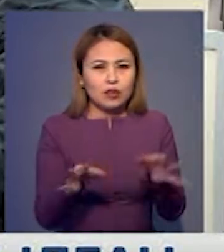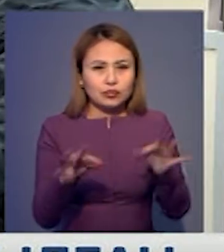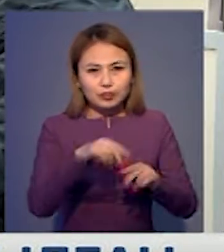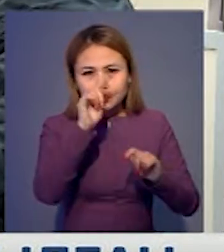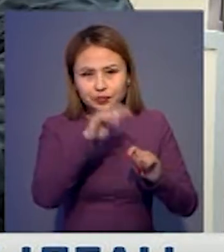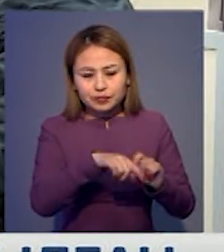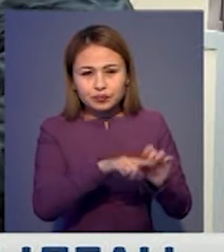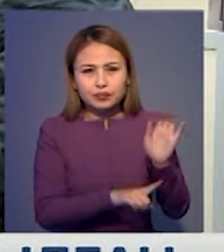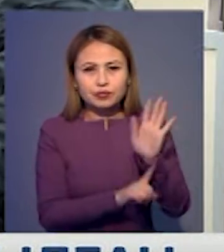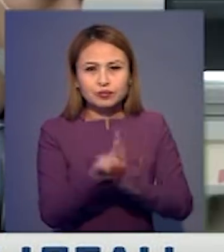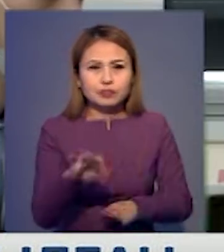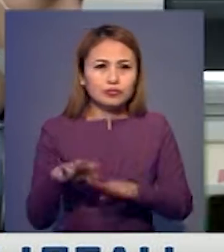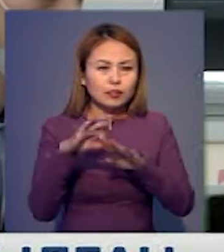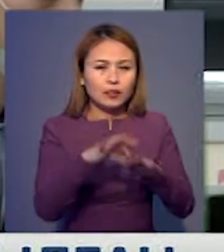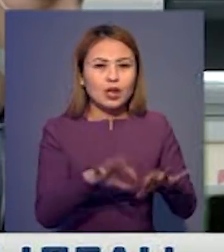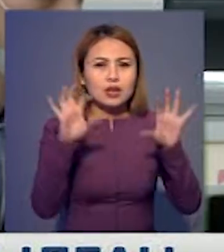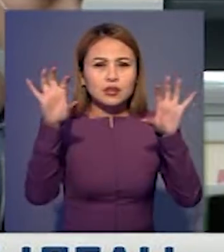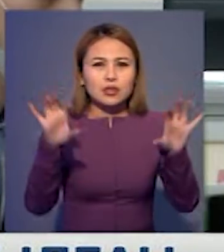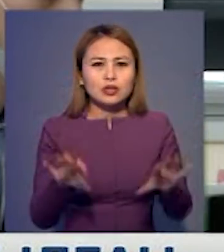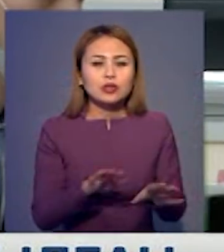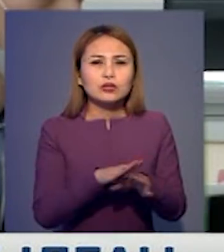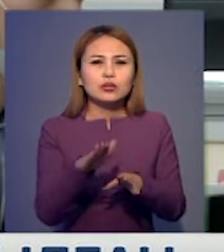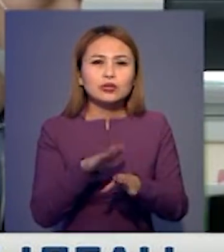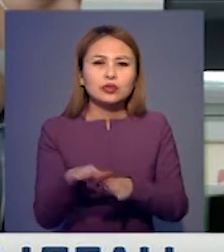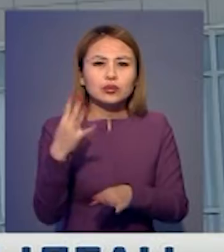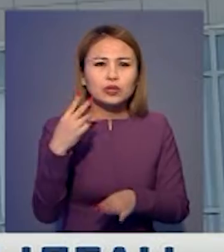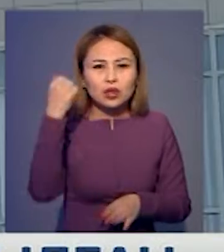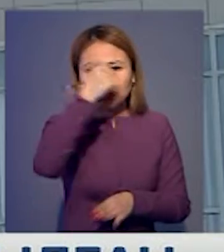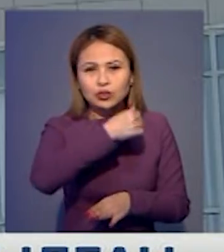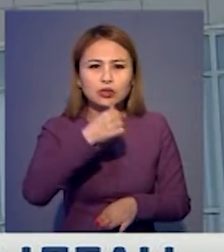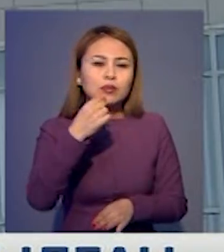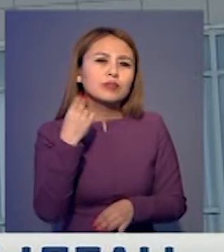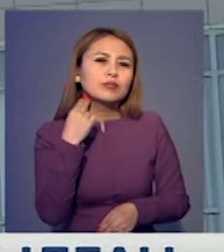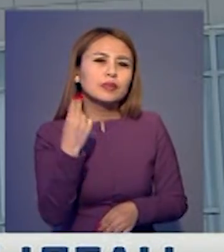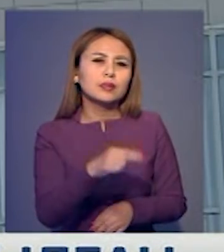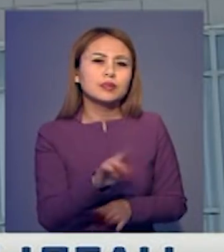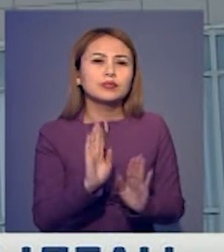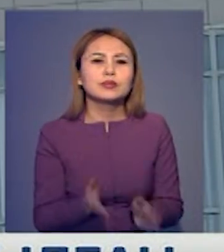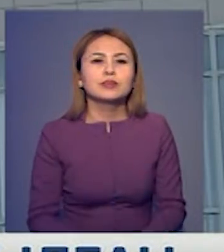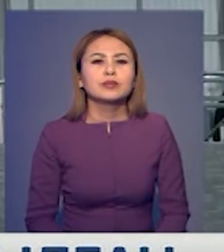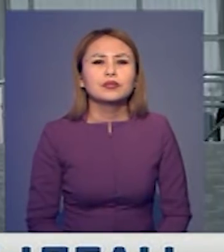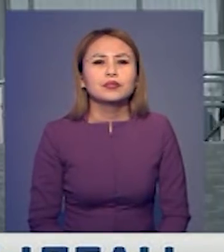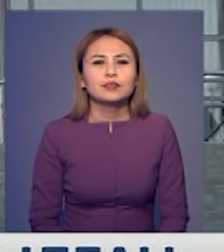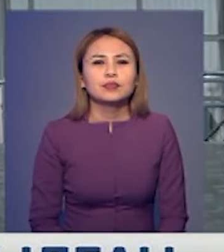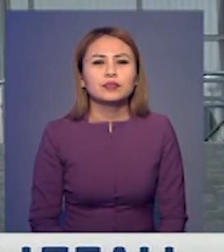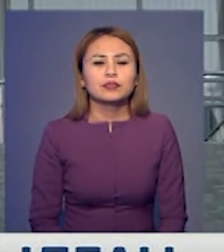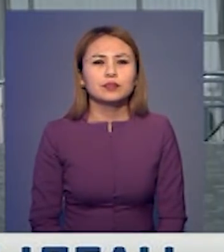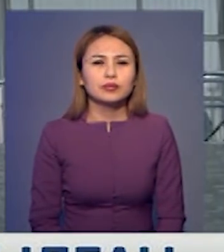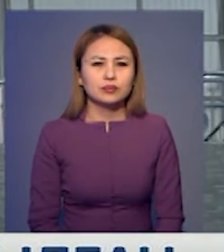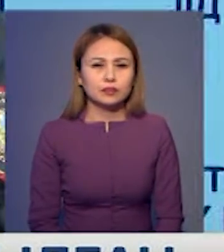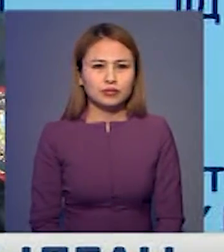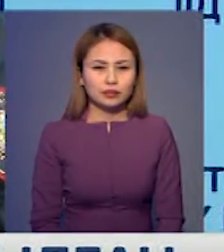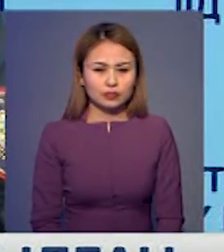қозғалып, сотқа дейінгі тергеу амалдары жүргізіліп жатыр. Заң жүзінде күдіктілер 4 жылға дейін бас бостандығынан айырылуы мүмкін.